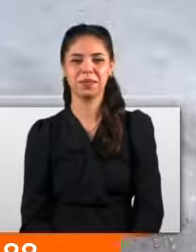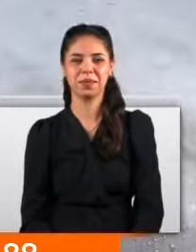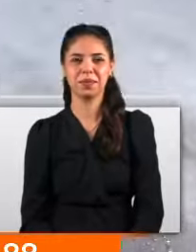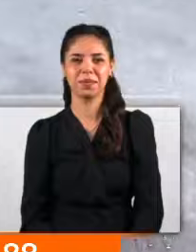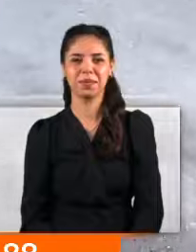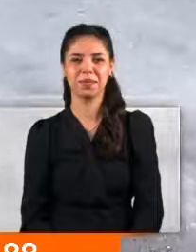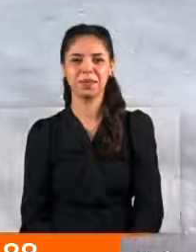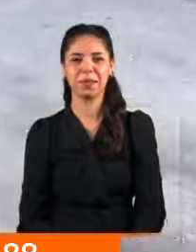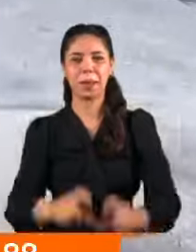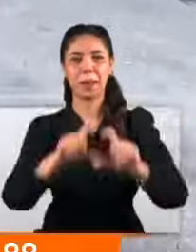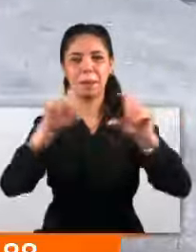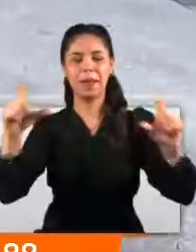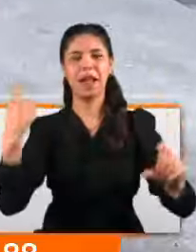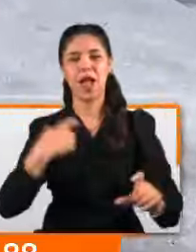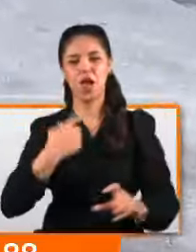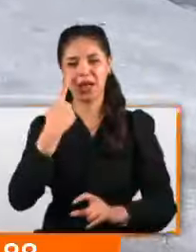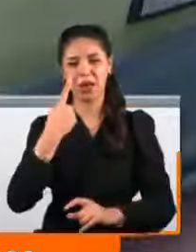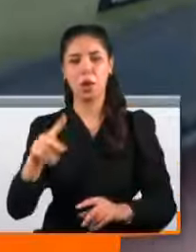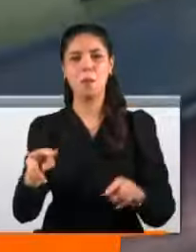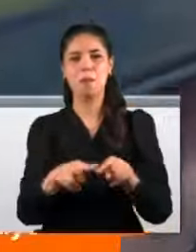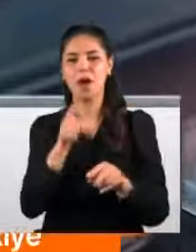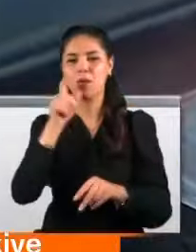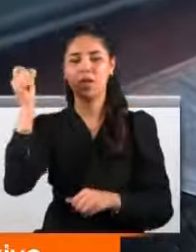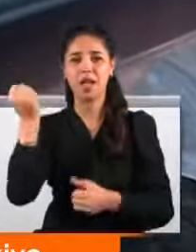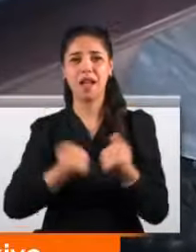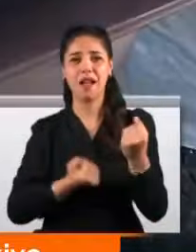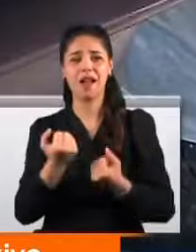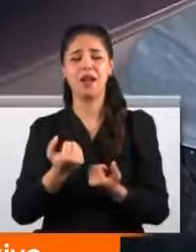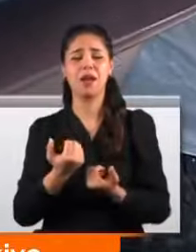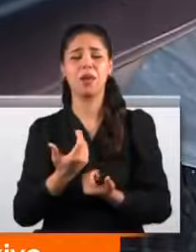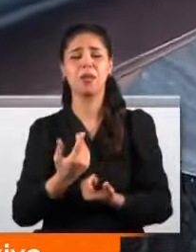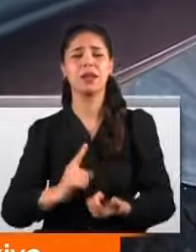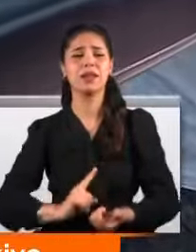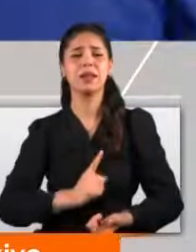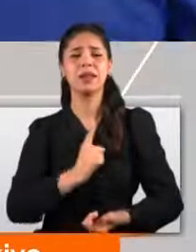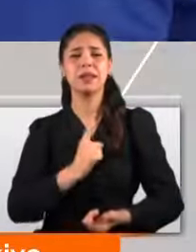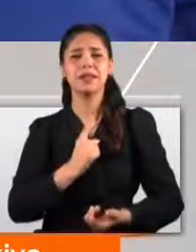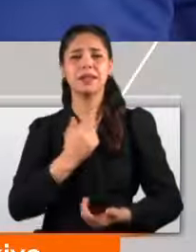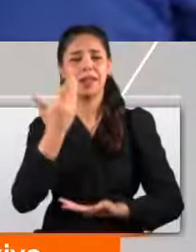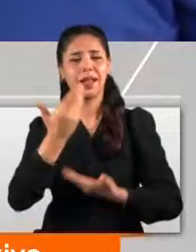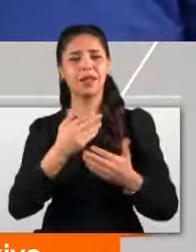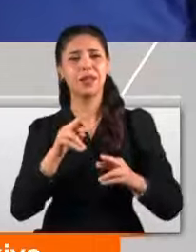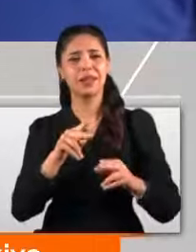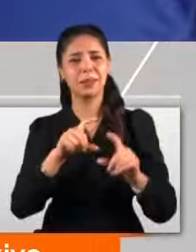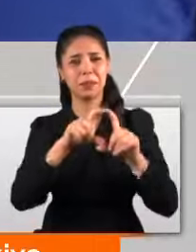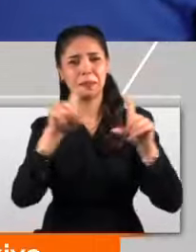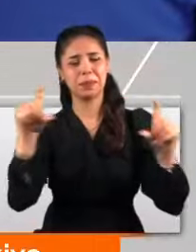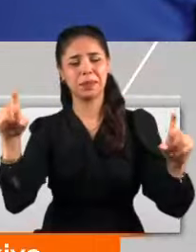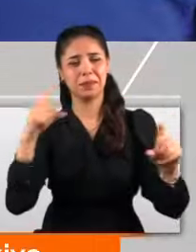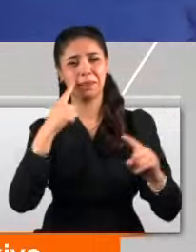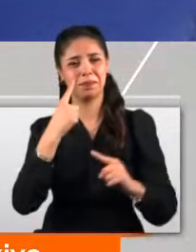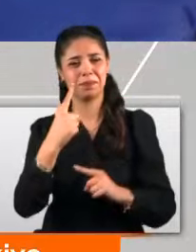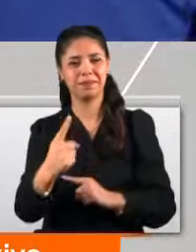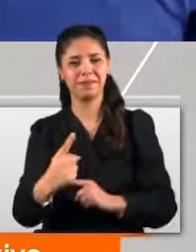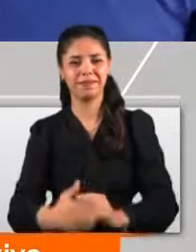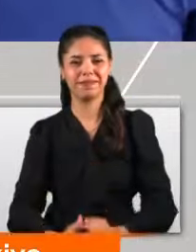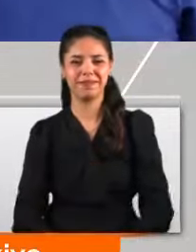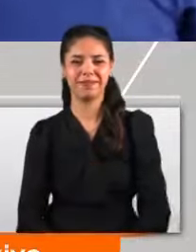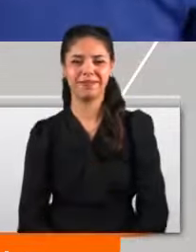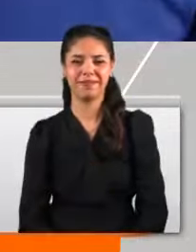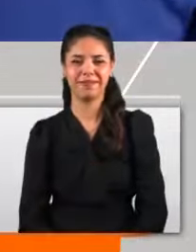olduk. Plakası da özel. Mahmut Çınar'ın arabasına olan hislerinin özeti gibi. Yolu karşı şeridinden görüp